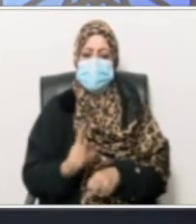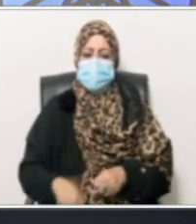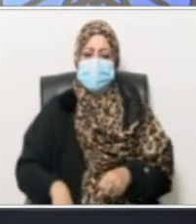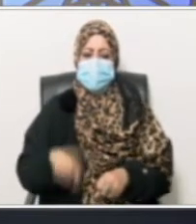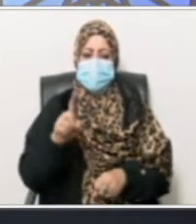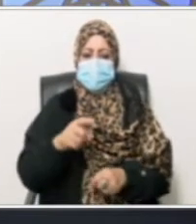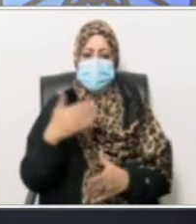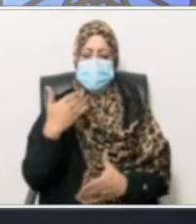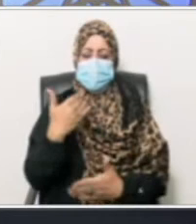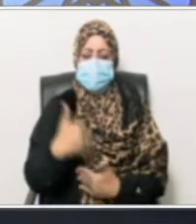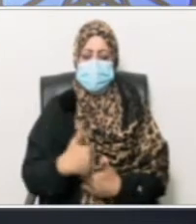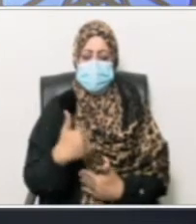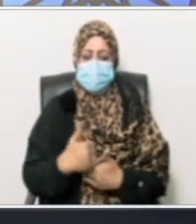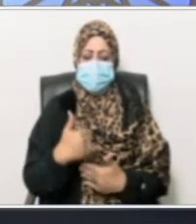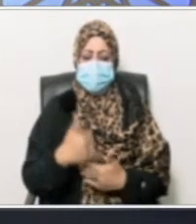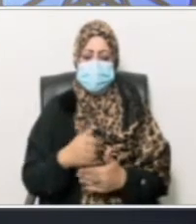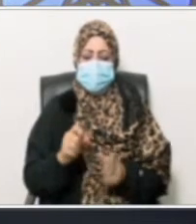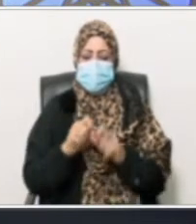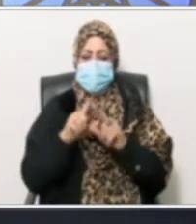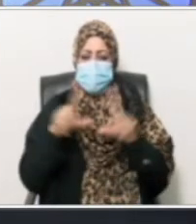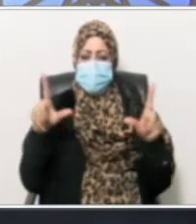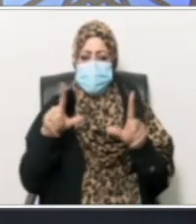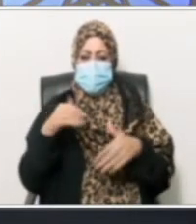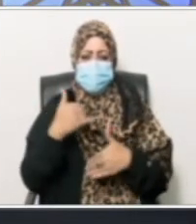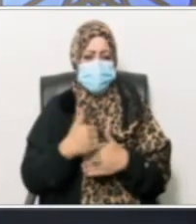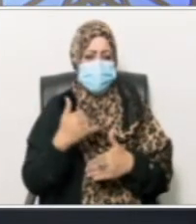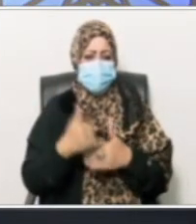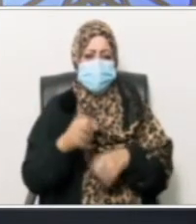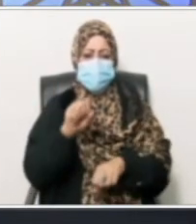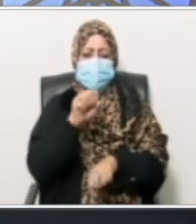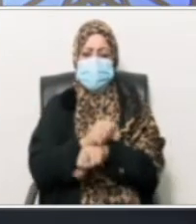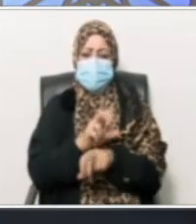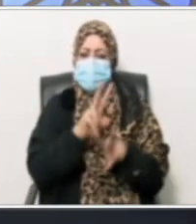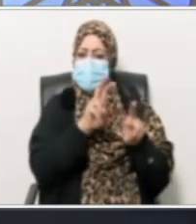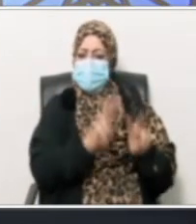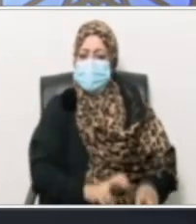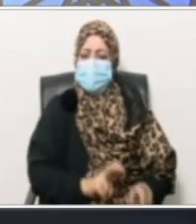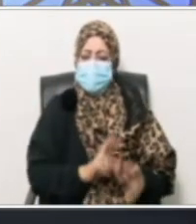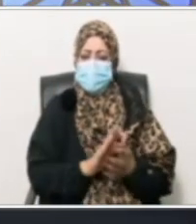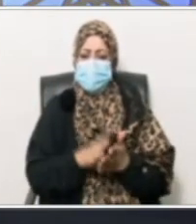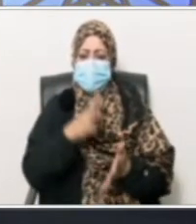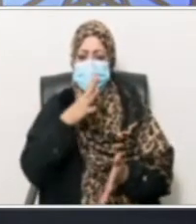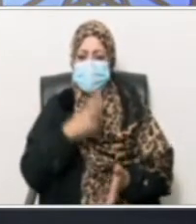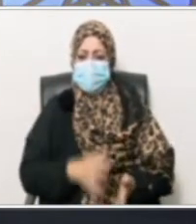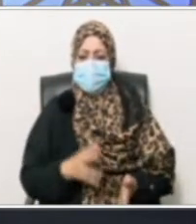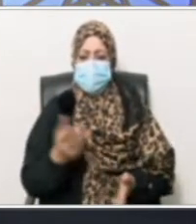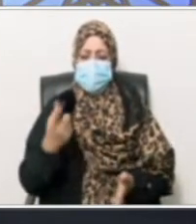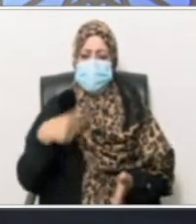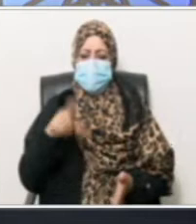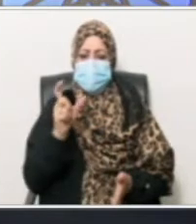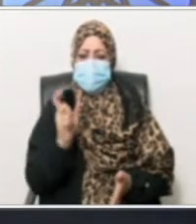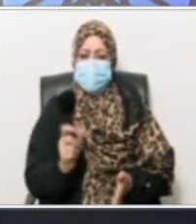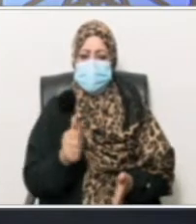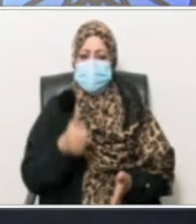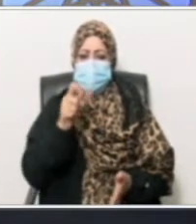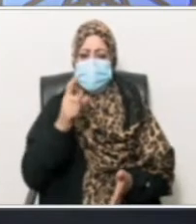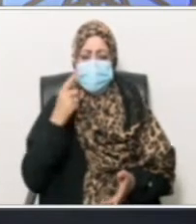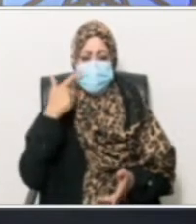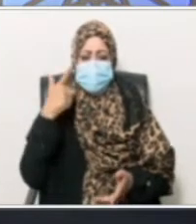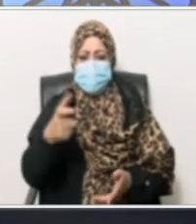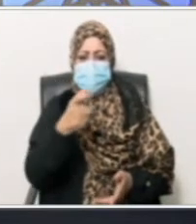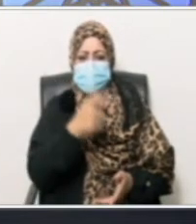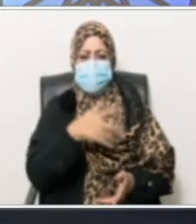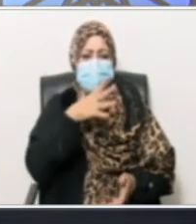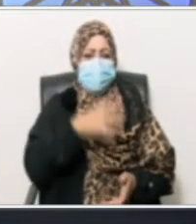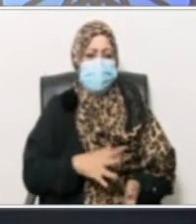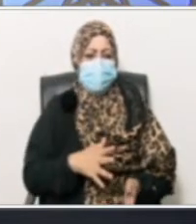الشيخ نادر العمراني بالرغم من القتلى معروفين ما دورش الامر قبض ولا تحرك في القضيه